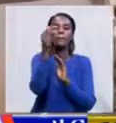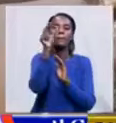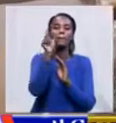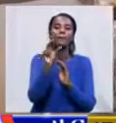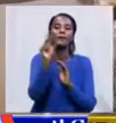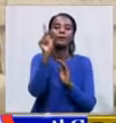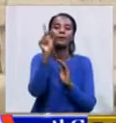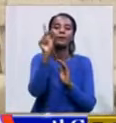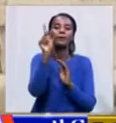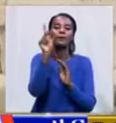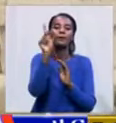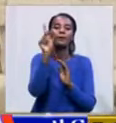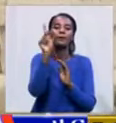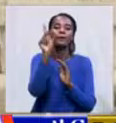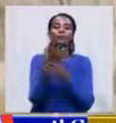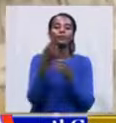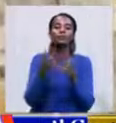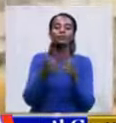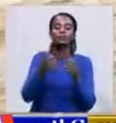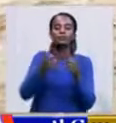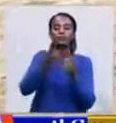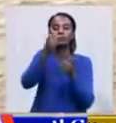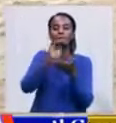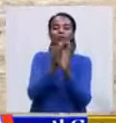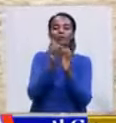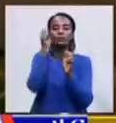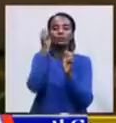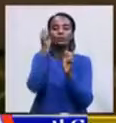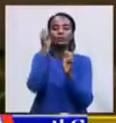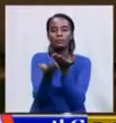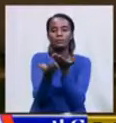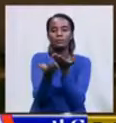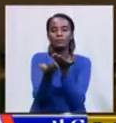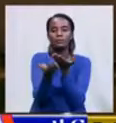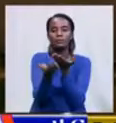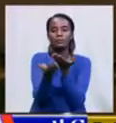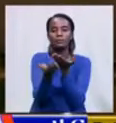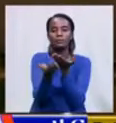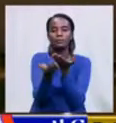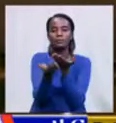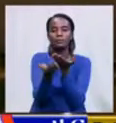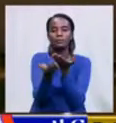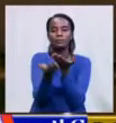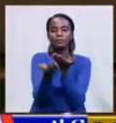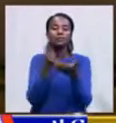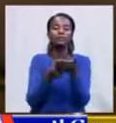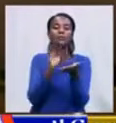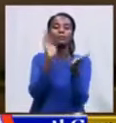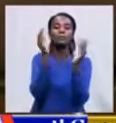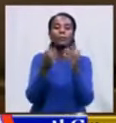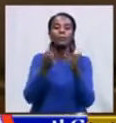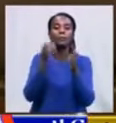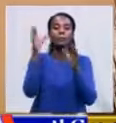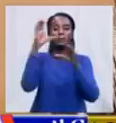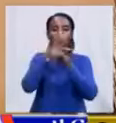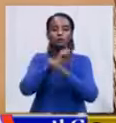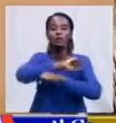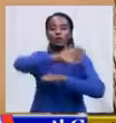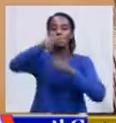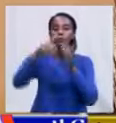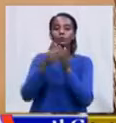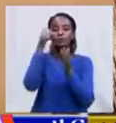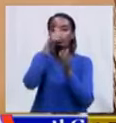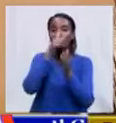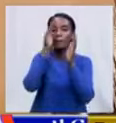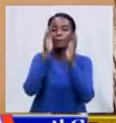የምንጩ እንብርት የሆነችውን ኢትዮጵያን የሚያገለግልበት ሰዓት የቀረበ ይመስላል። ታዲያ ይህ የሚሆነው መጠናቀቁ በሁሉም